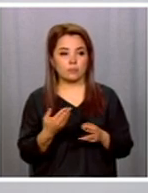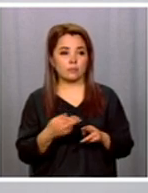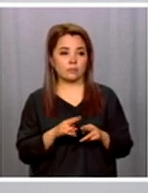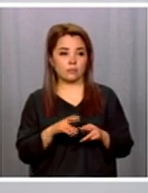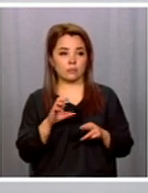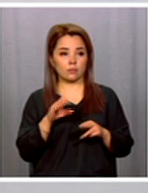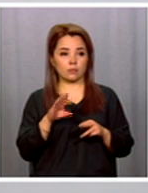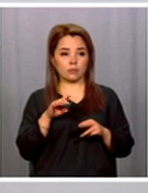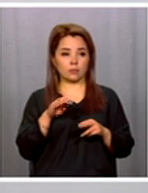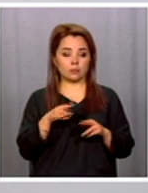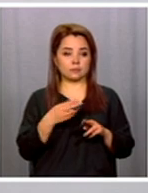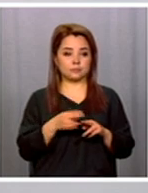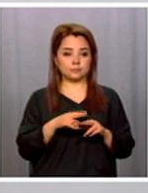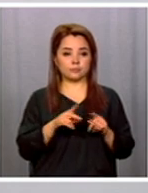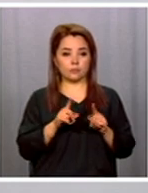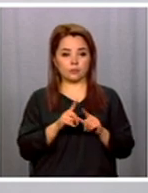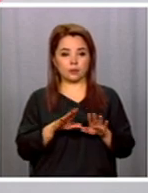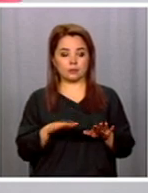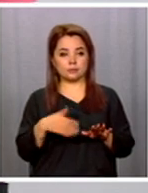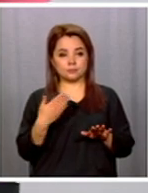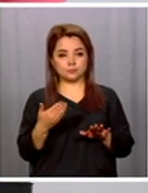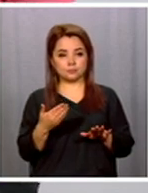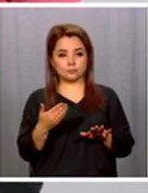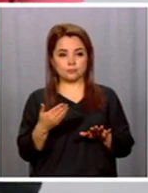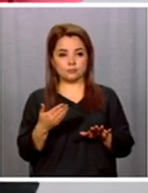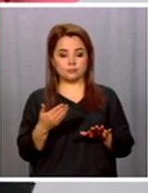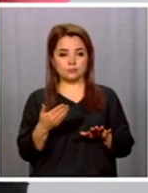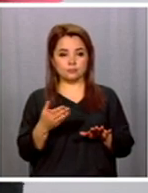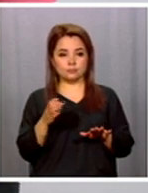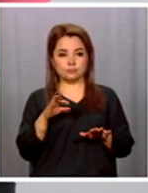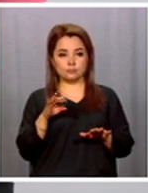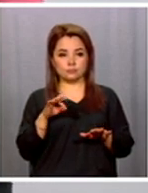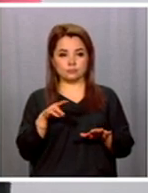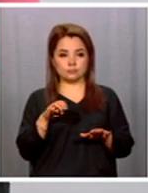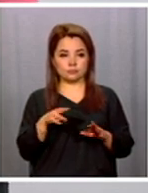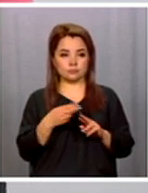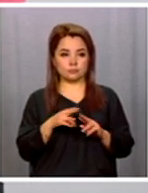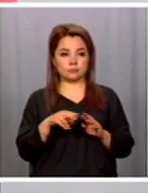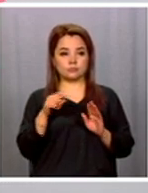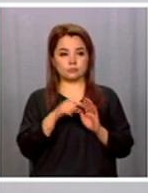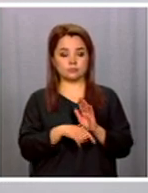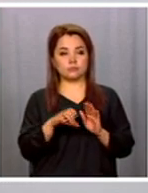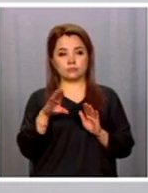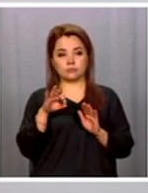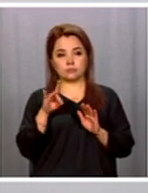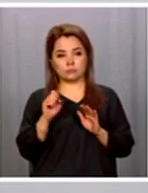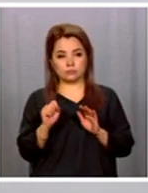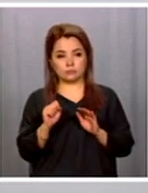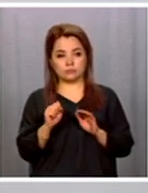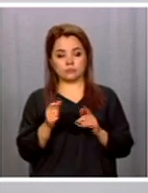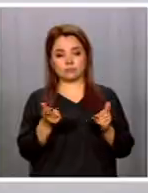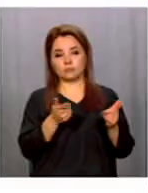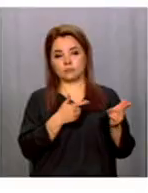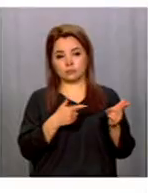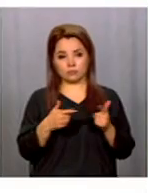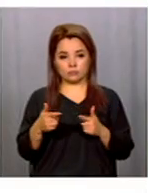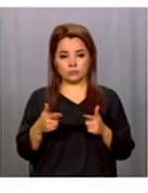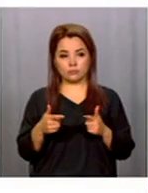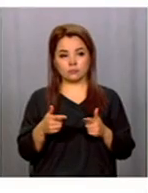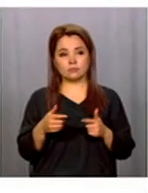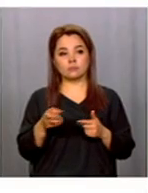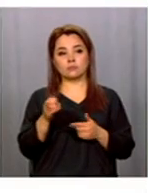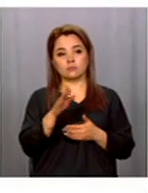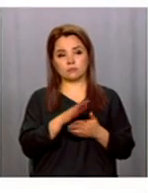Спорофит, яғни бұнда былайша айтқан кезде балалар, спорофиттің ішінде споралар пісіп жетіліп, ары